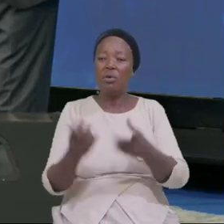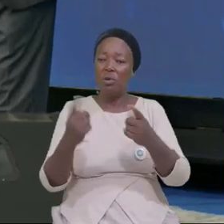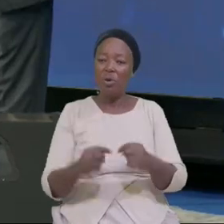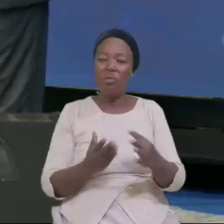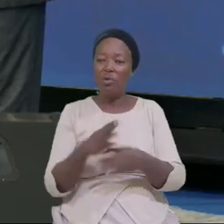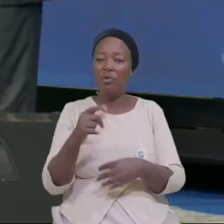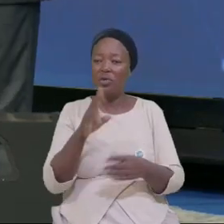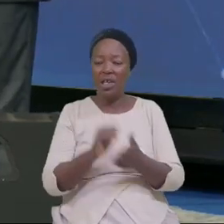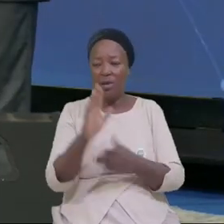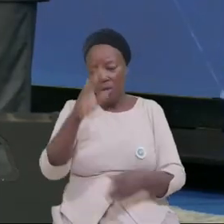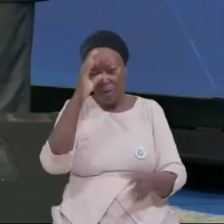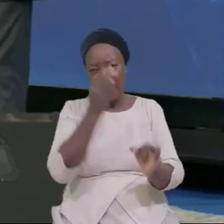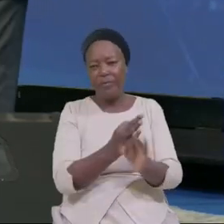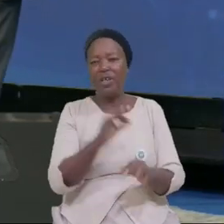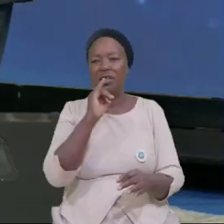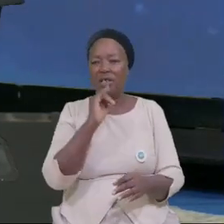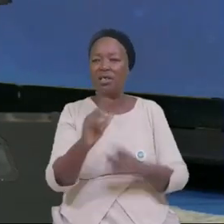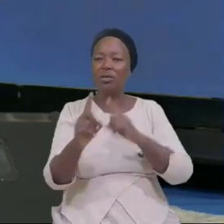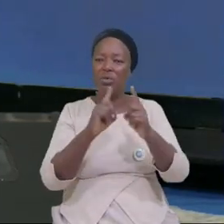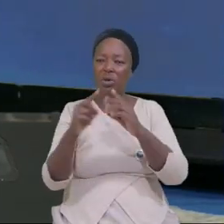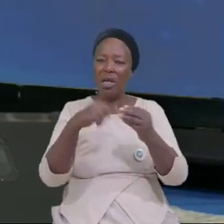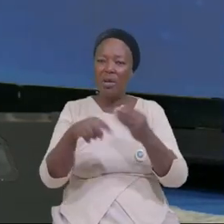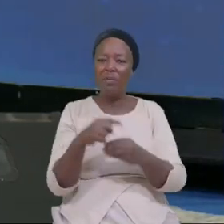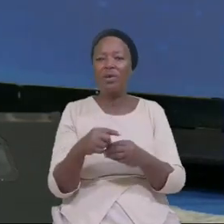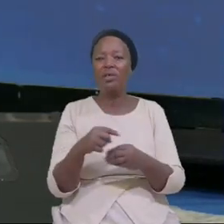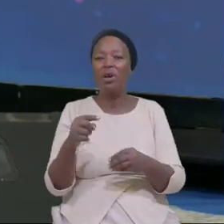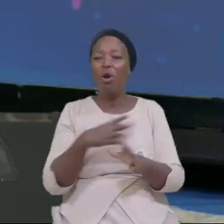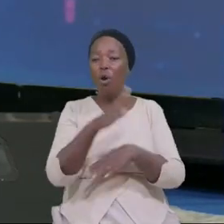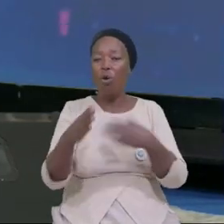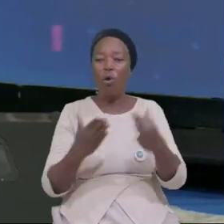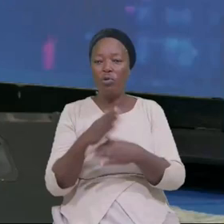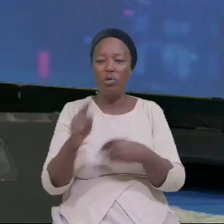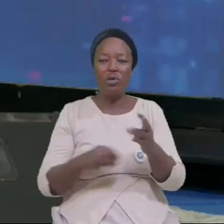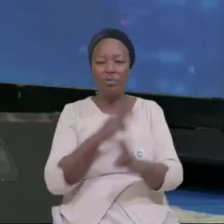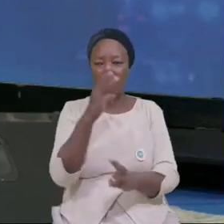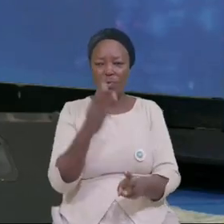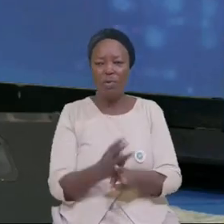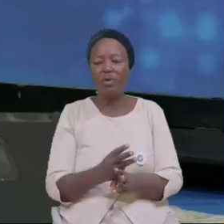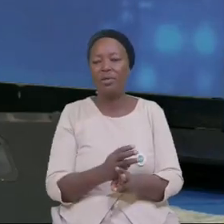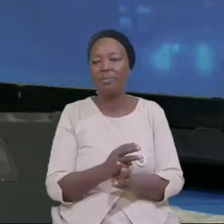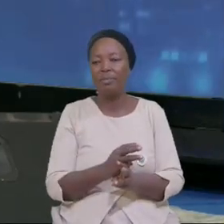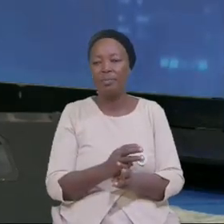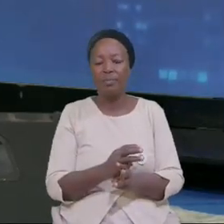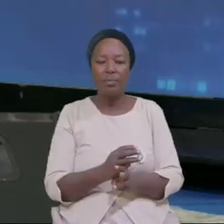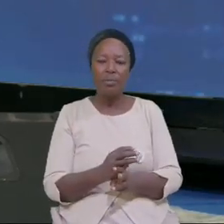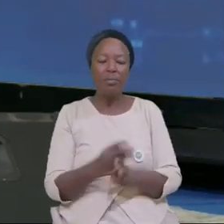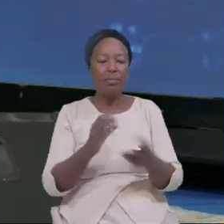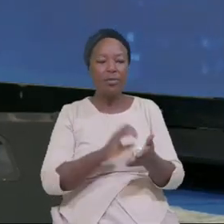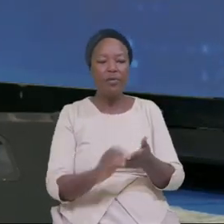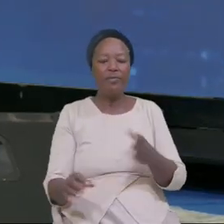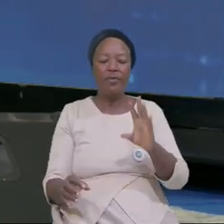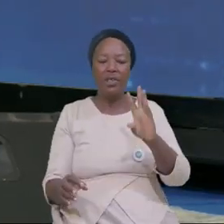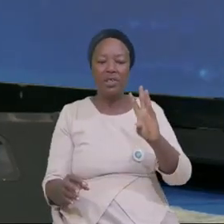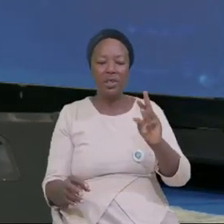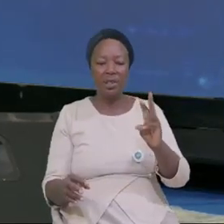réellement certifié que ta foi est renommée partout dans le monde entier. Verset 16